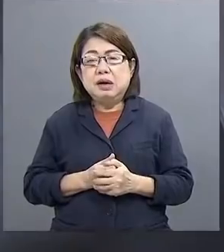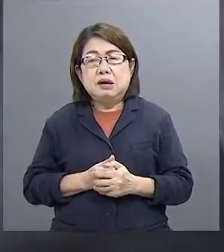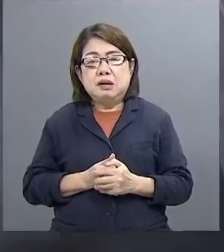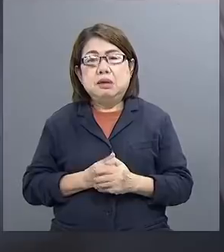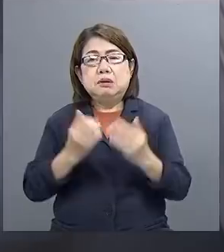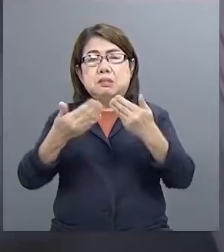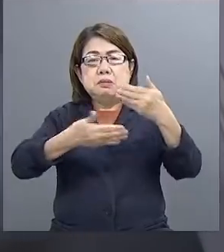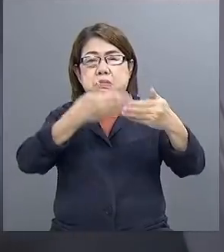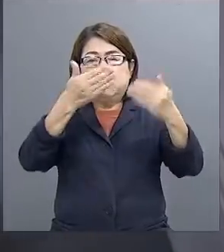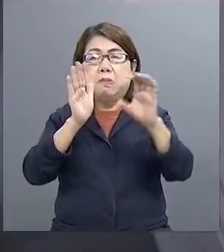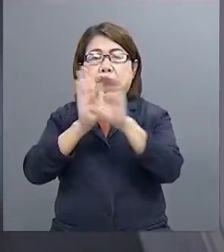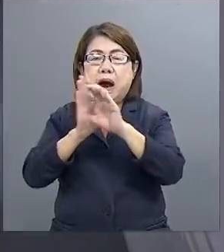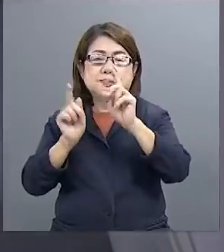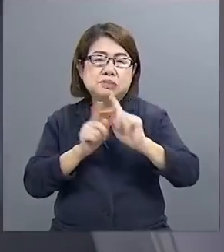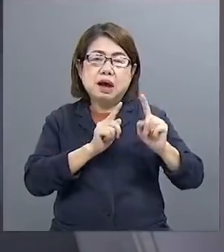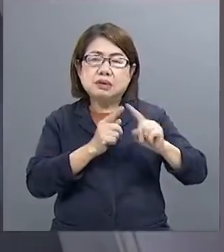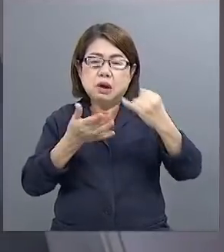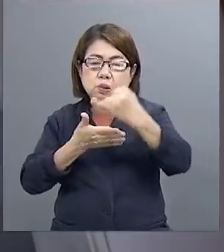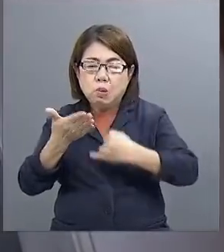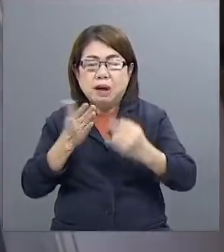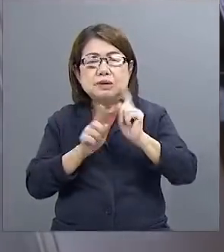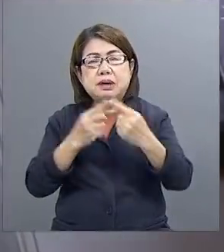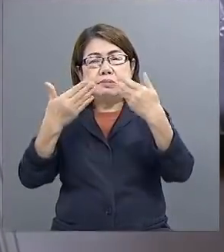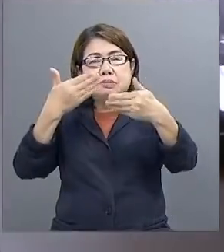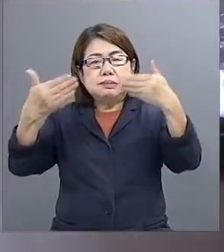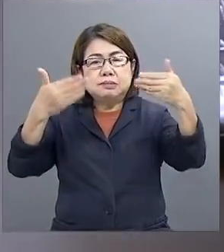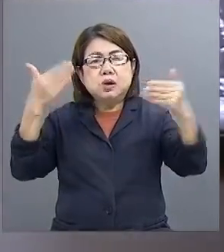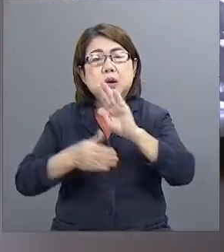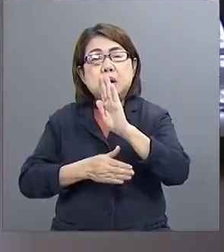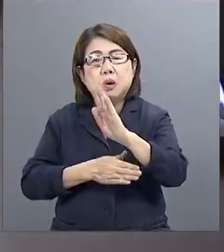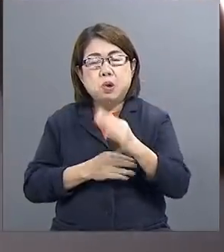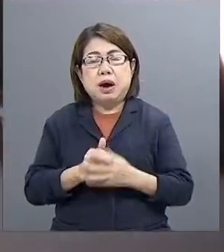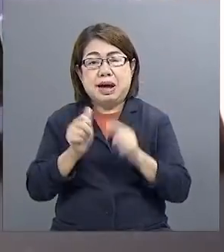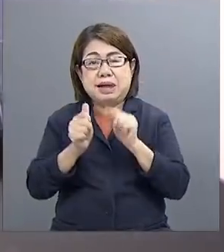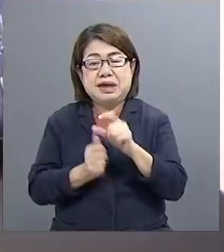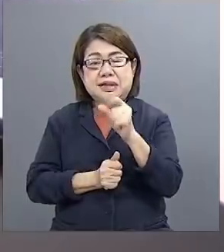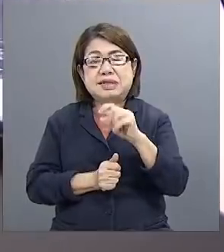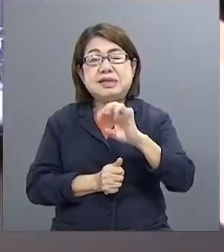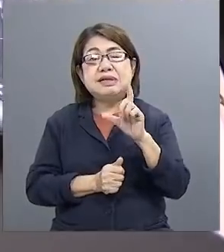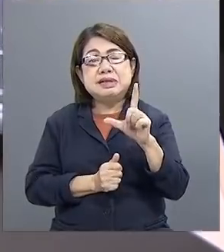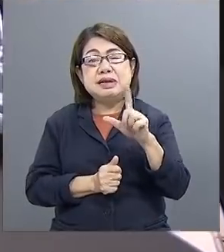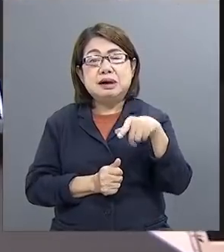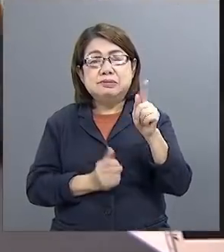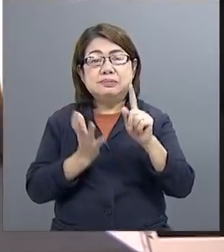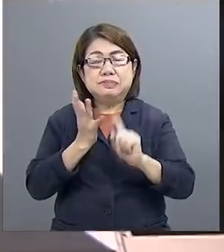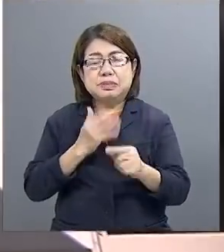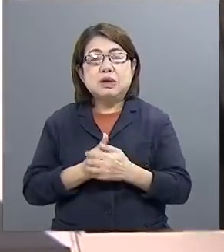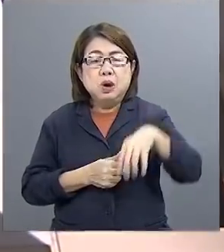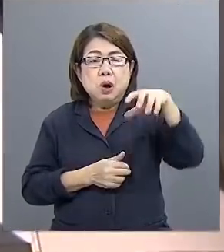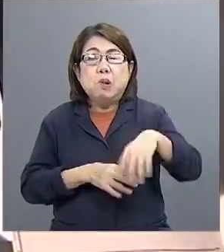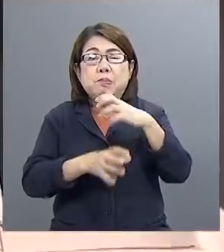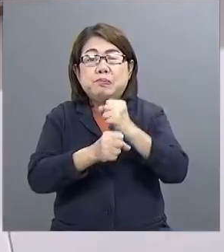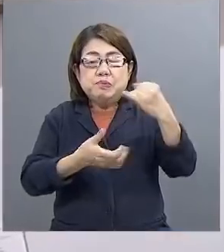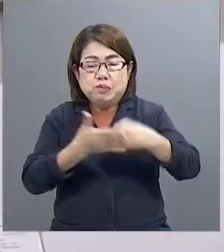ภาพถ่ายภาพวาดและพิพิธภัณฑ์ของศาสตราจารย์ศิลป์พีระศรีครับที่รับการดูแลโดยกรมศิลปากรเอาใจคนรักงานศิลปะ